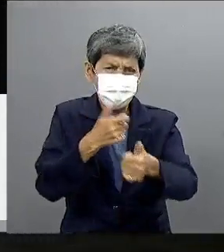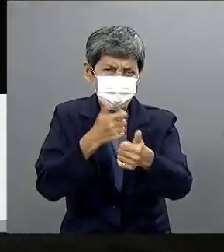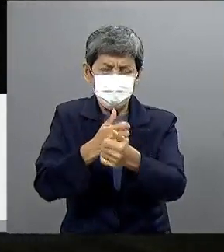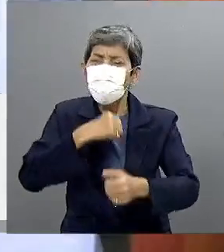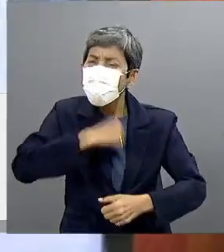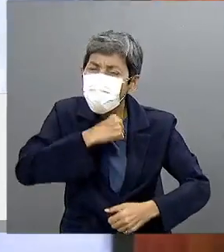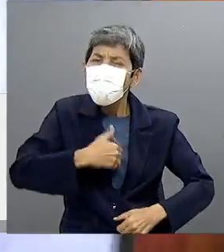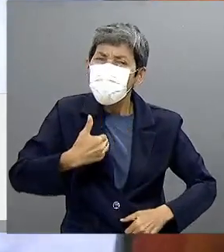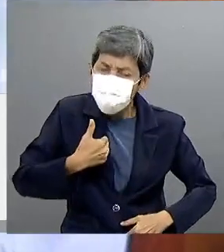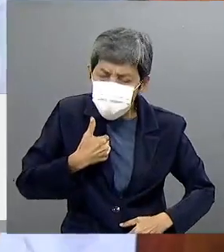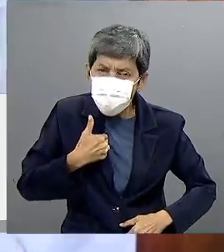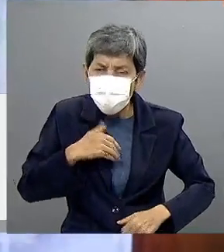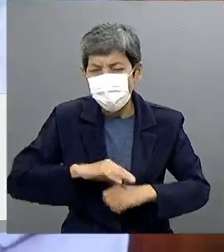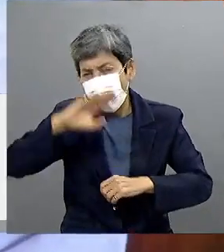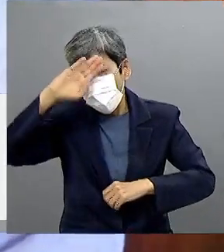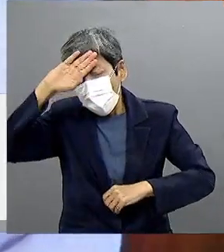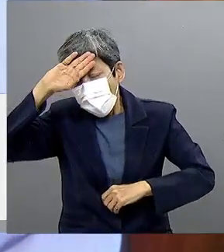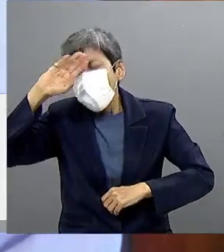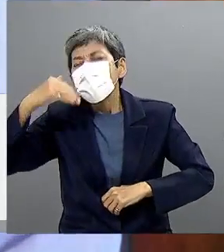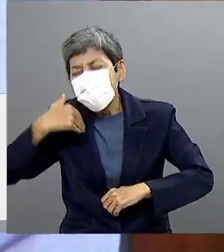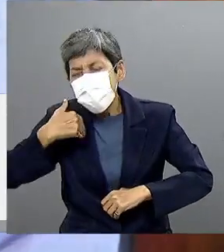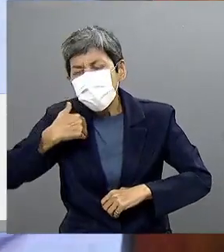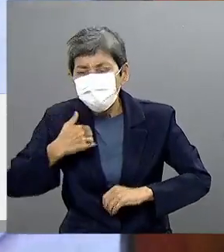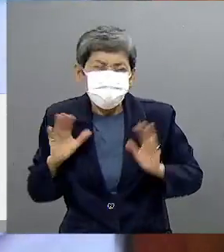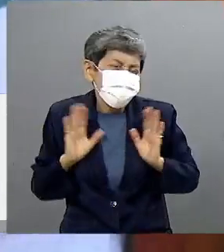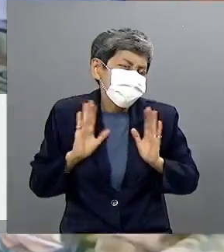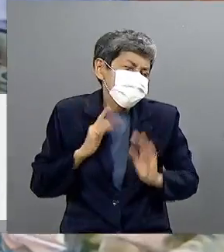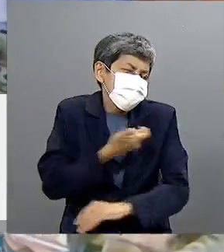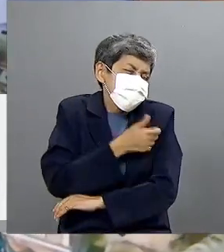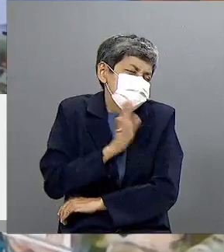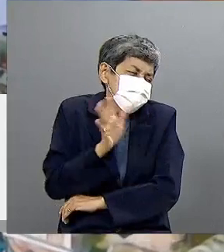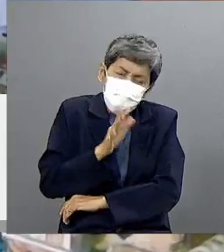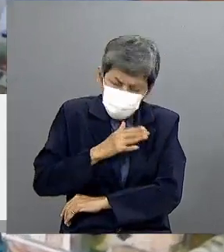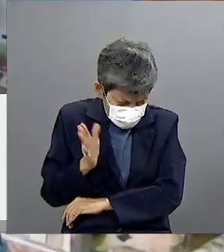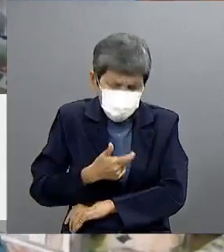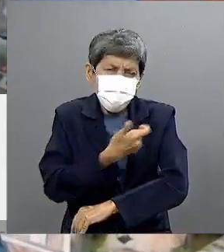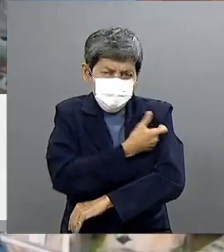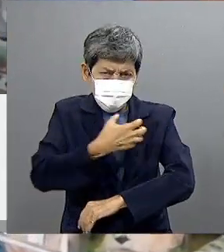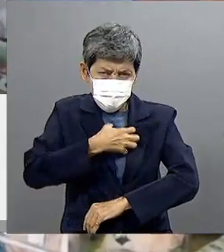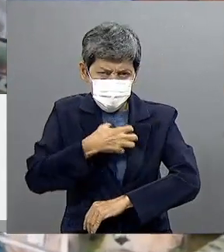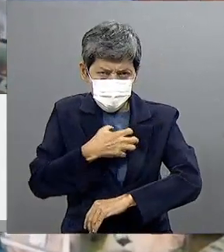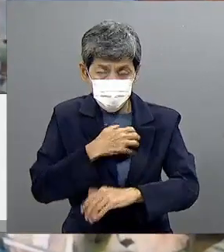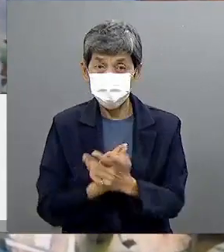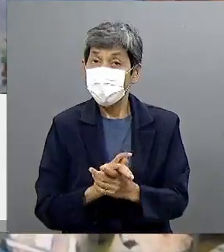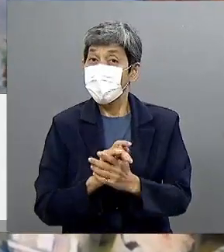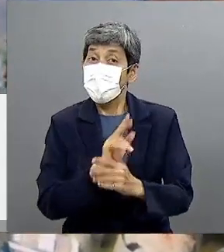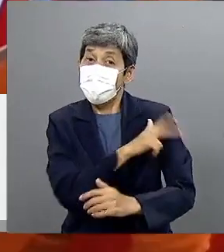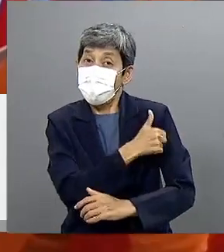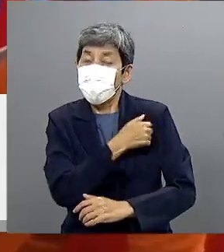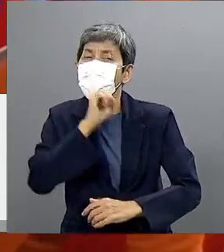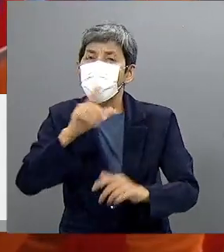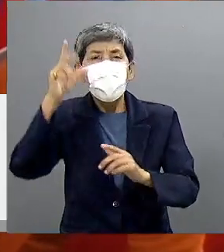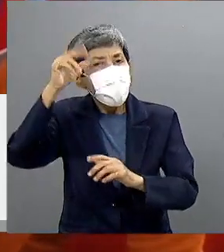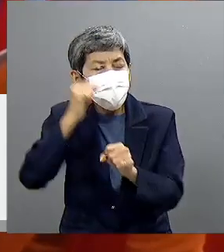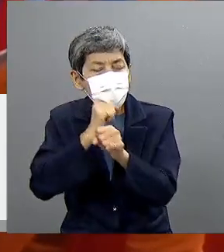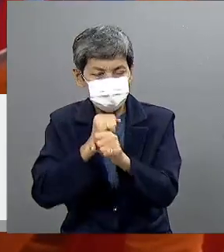ที่มีโรคประจำตัวบางส่วนนะคะยังไม่ได้รับการฉีดวัคซีนสาธารณสุขจังหวัดลำปางก็บอกว่าขณะนี้ยอดผู้ติดเชื้อเ